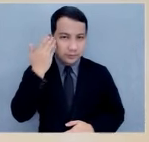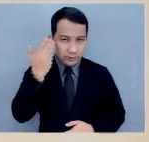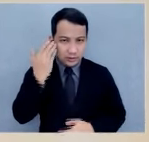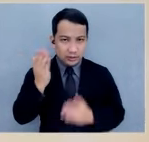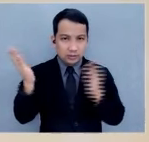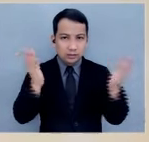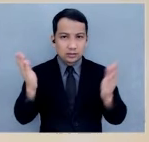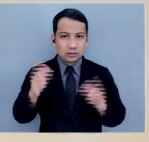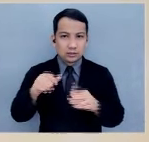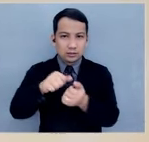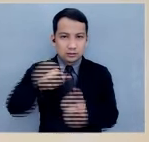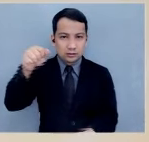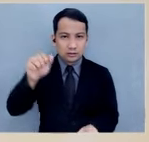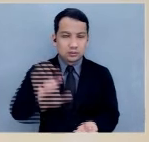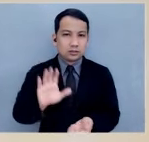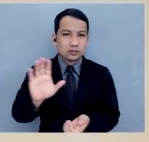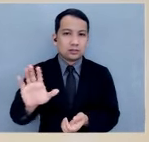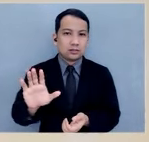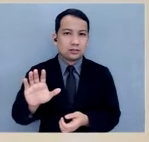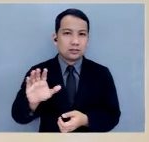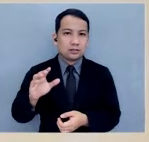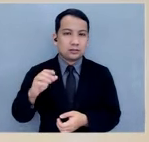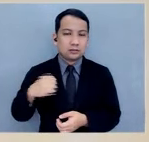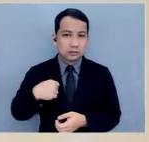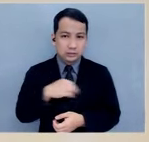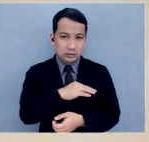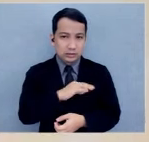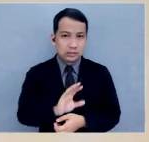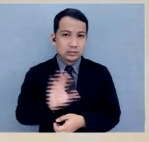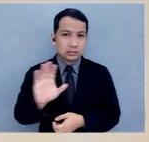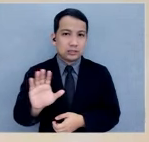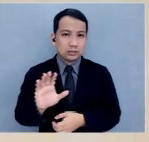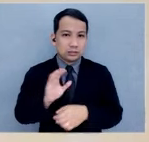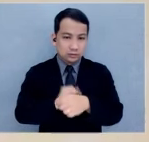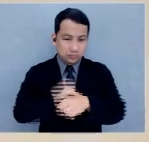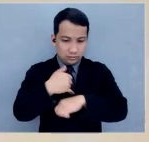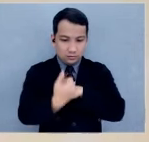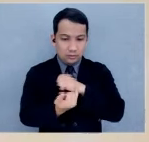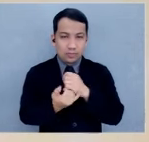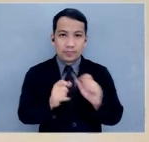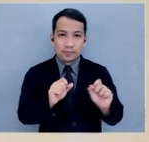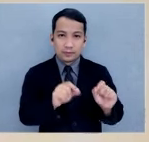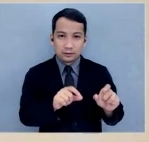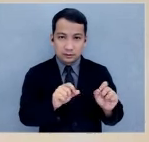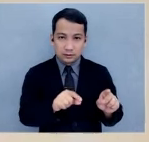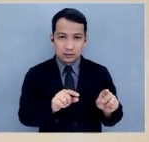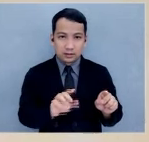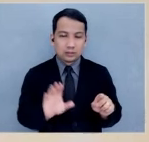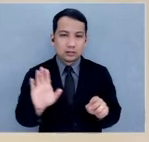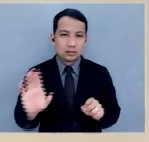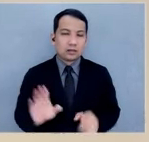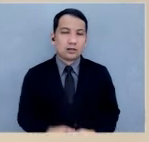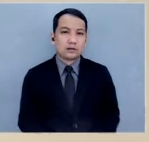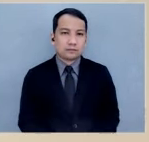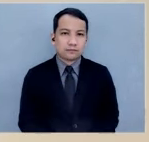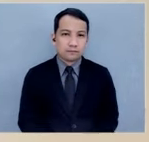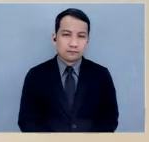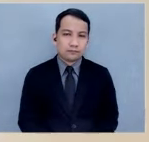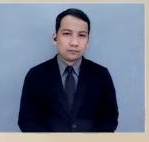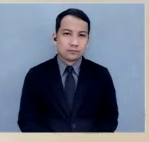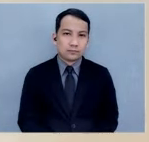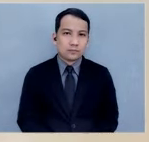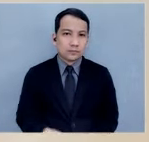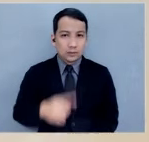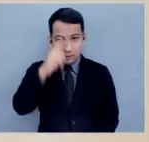arrest laban sa isa sa mga empleyado ng nasabing jewelry store. Aniwala naman po